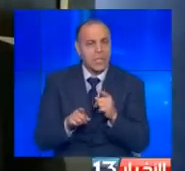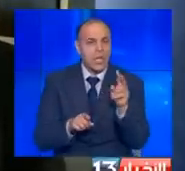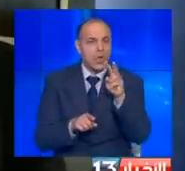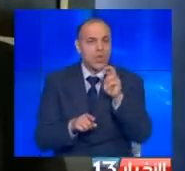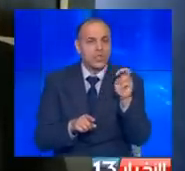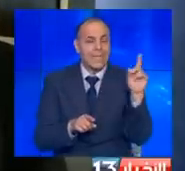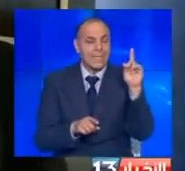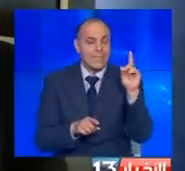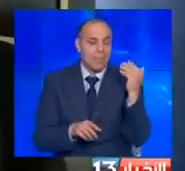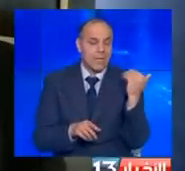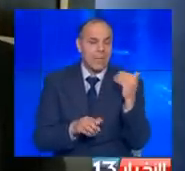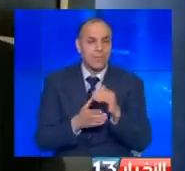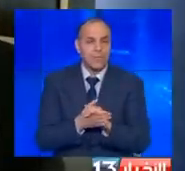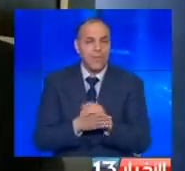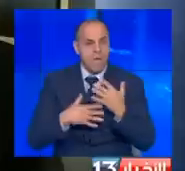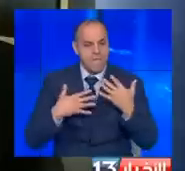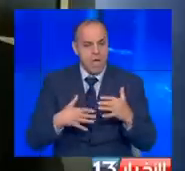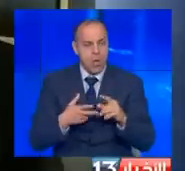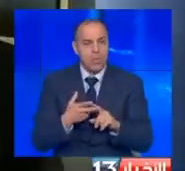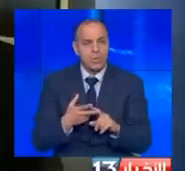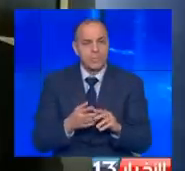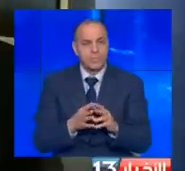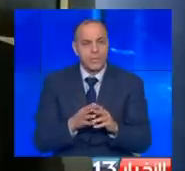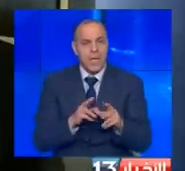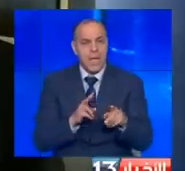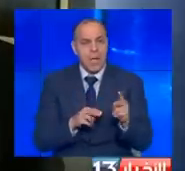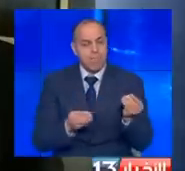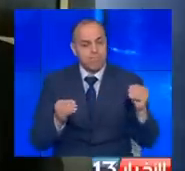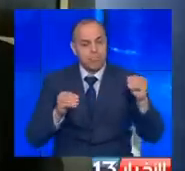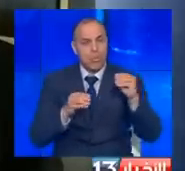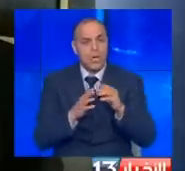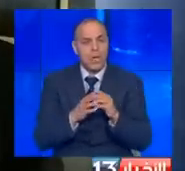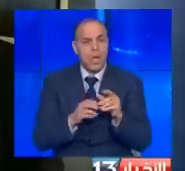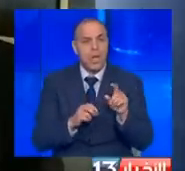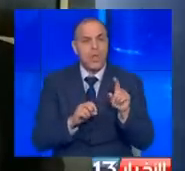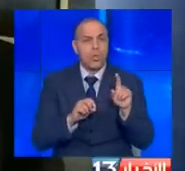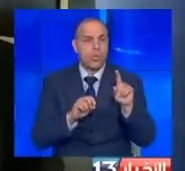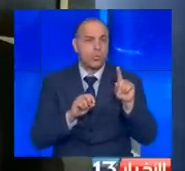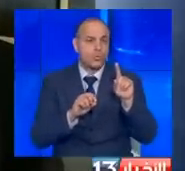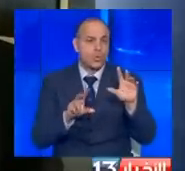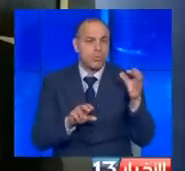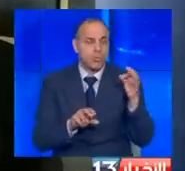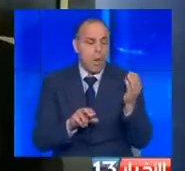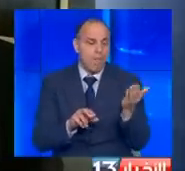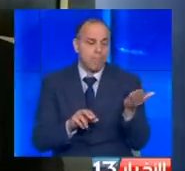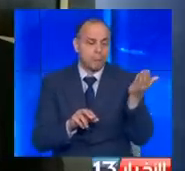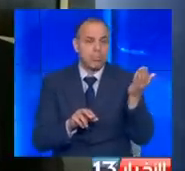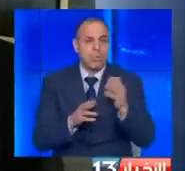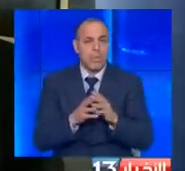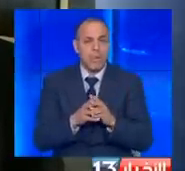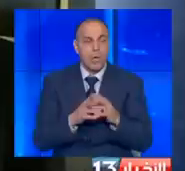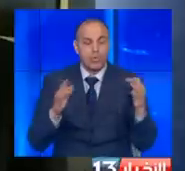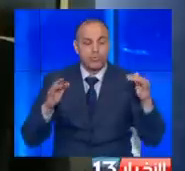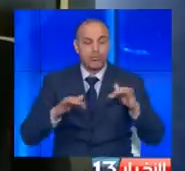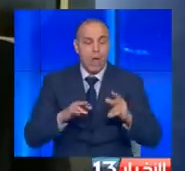ديسمبر تم تسجيل زياده باكثر من ثمنطاش في المائه من حيث عدد الوافدين